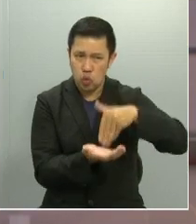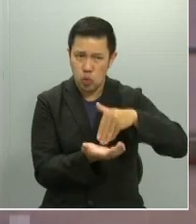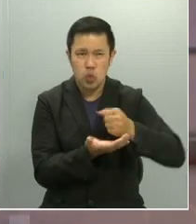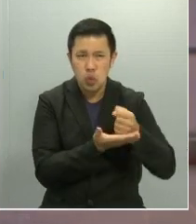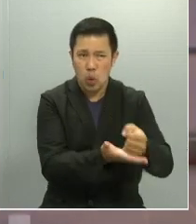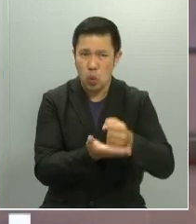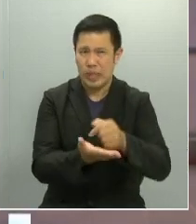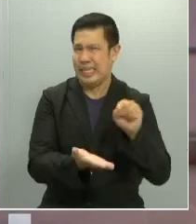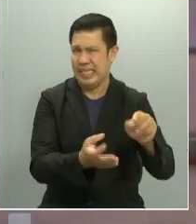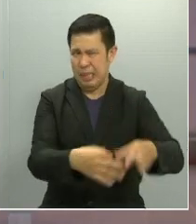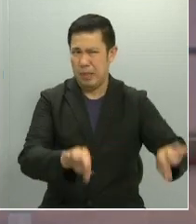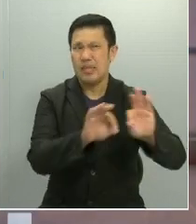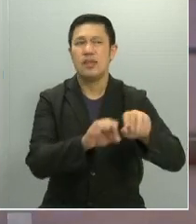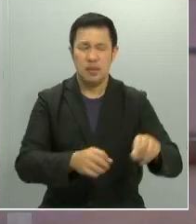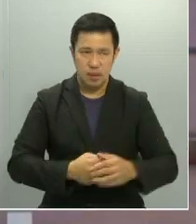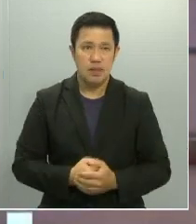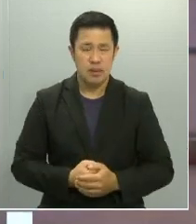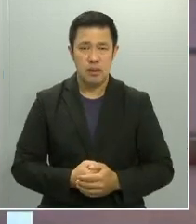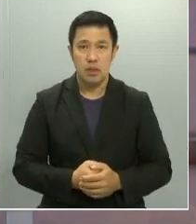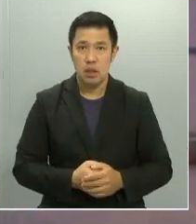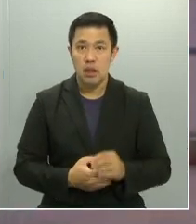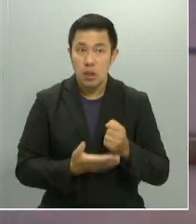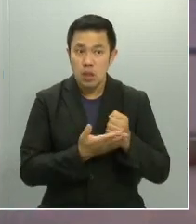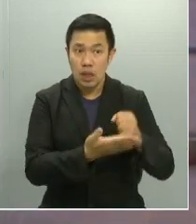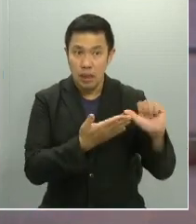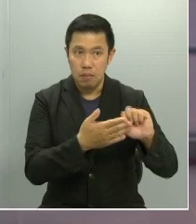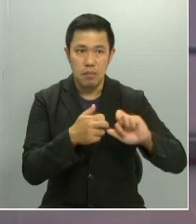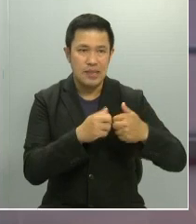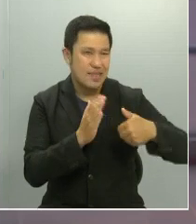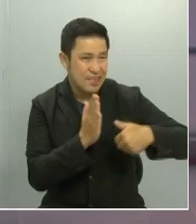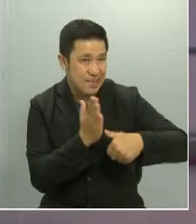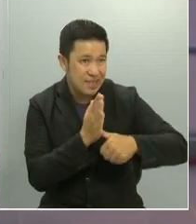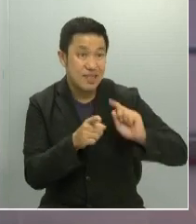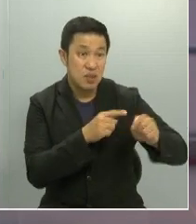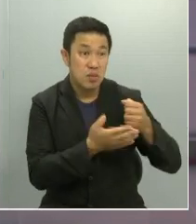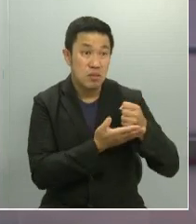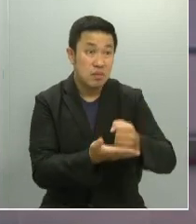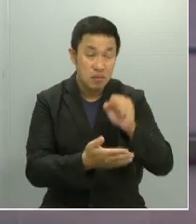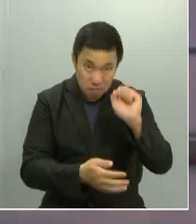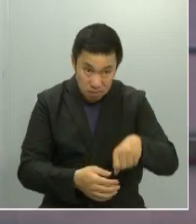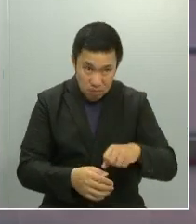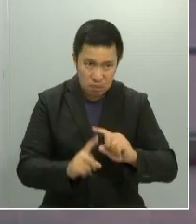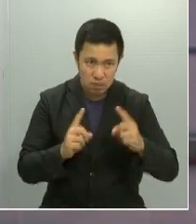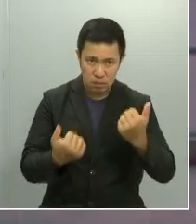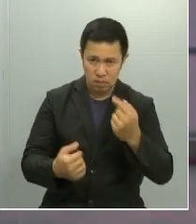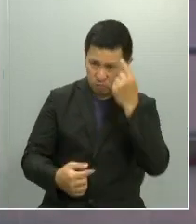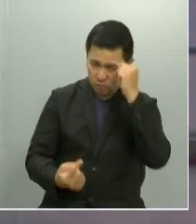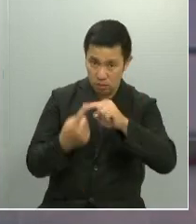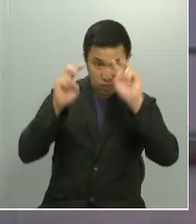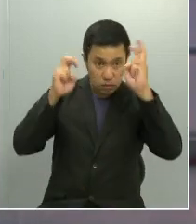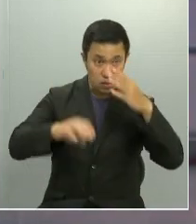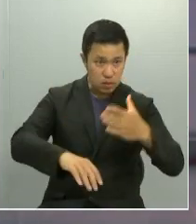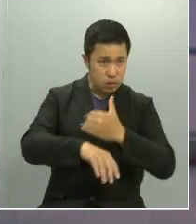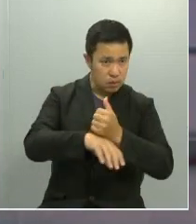ถ้าผู้ชอบคือเรื่องอย่างนี้เนี่ยเป็นการเรื่องแก้นี่ภาพยากจริงๆผมมั้ยจะบอกเป็นวงการเมืองหมวยเห็น